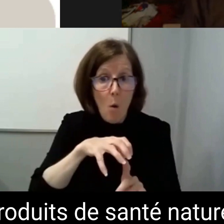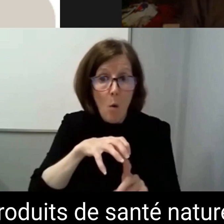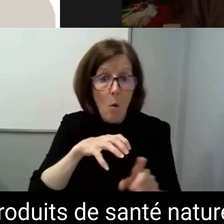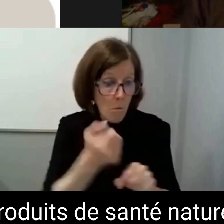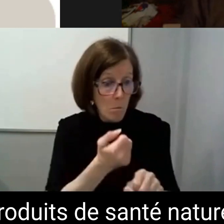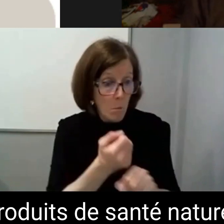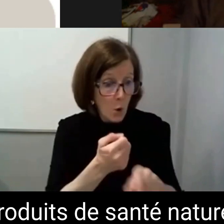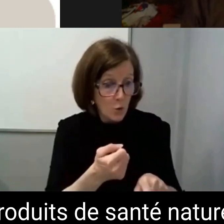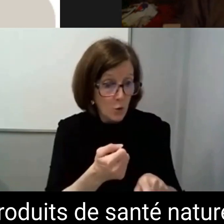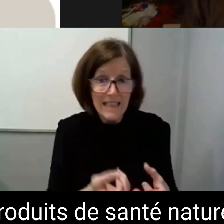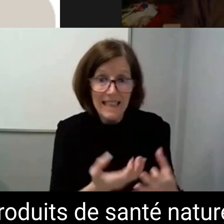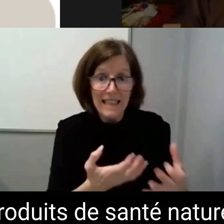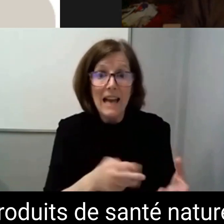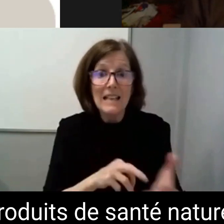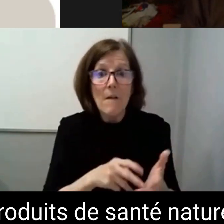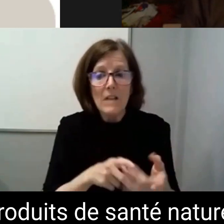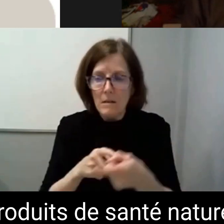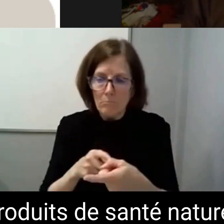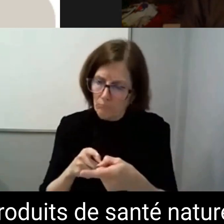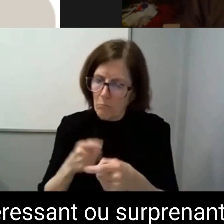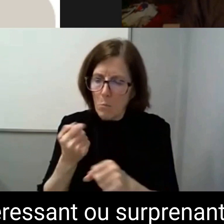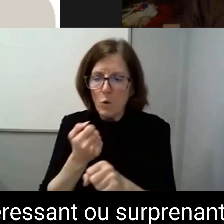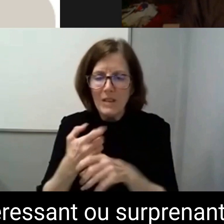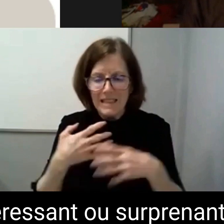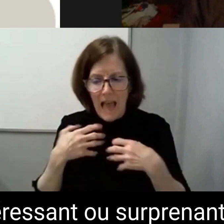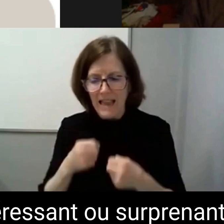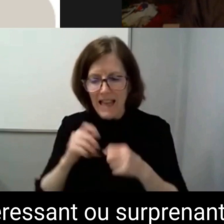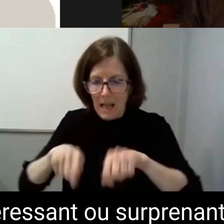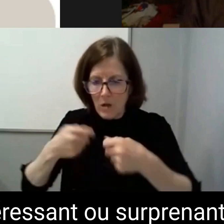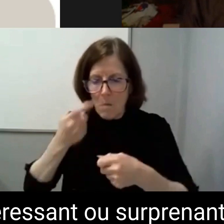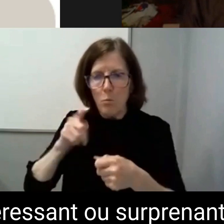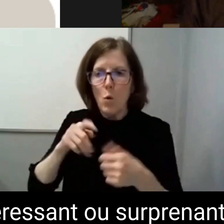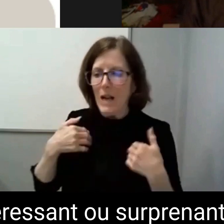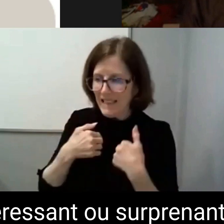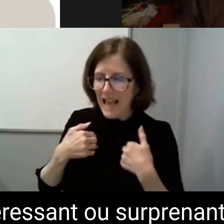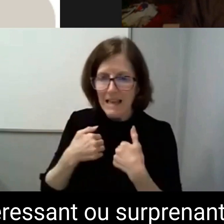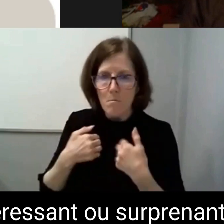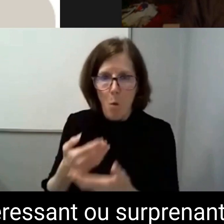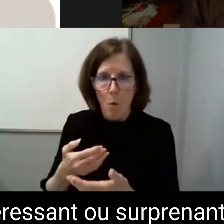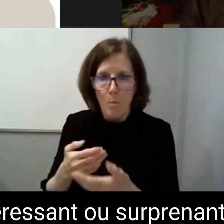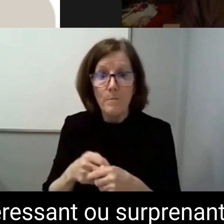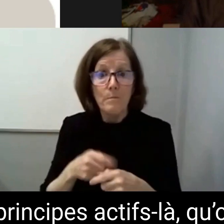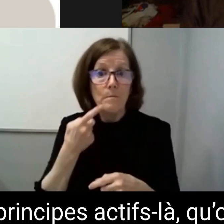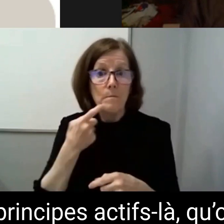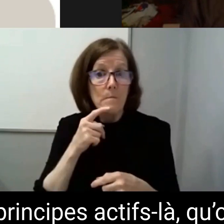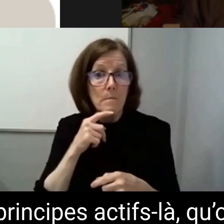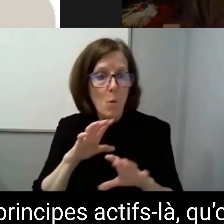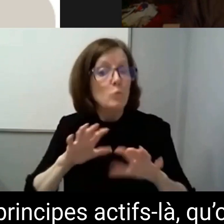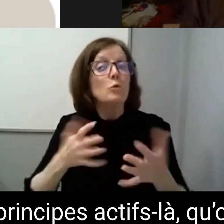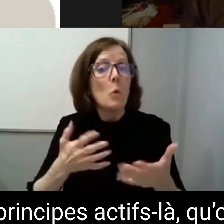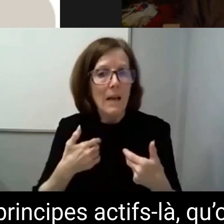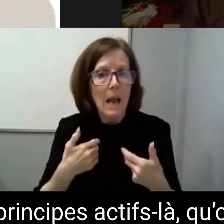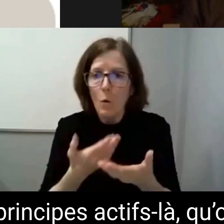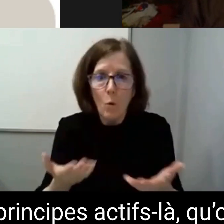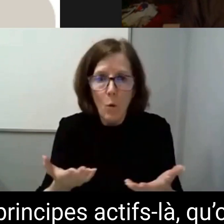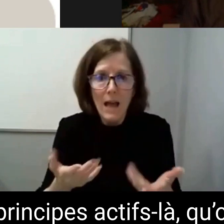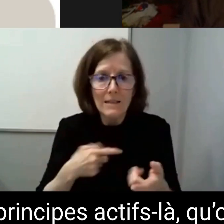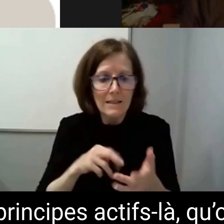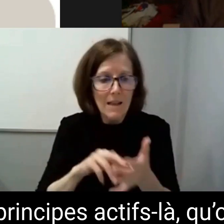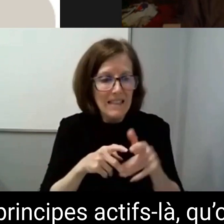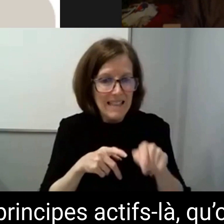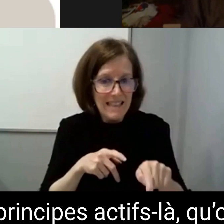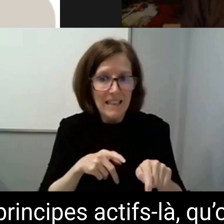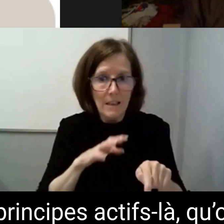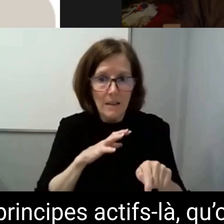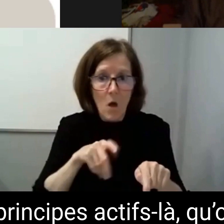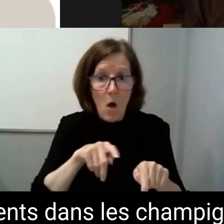de produits de santé naturelle pour les animaux. Ce qui est intéressant ou surprenant, si vous voulez, c'est que ces principes actifs-là,